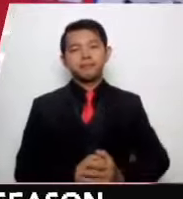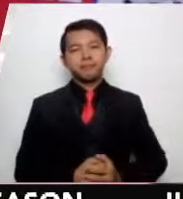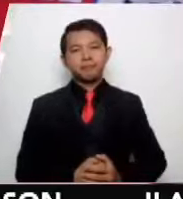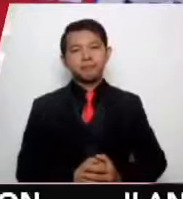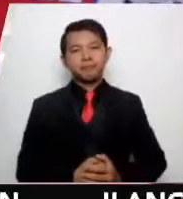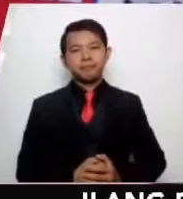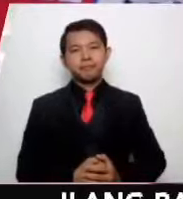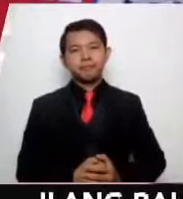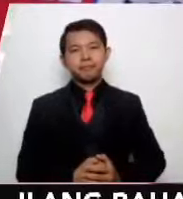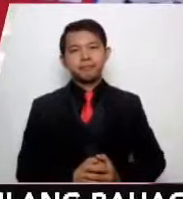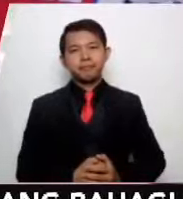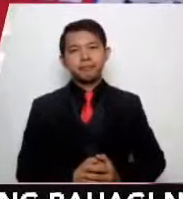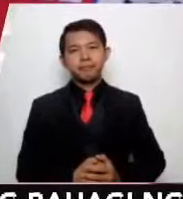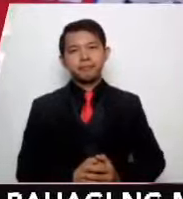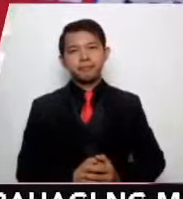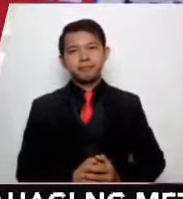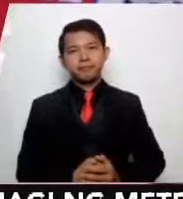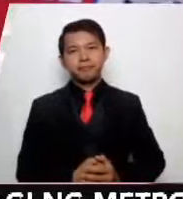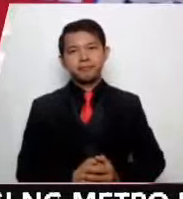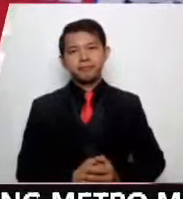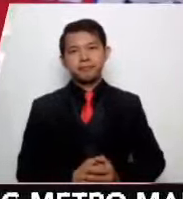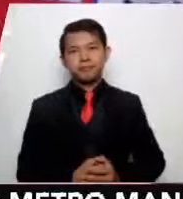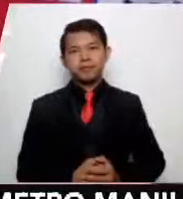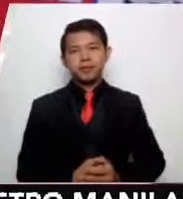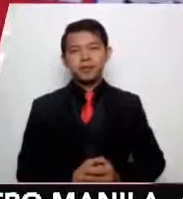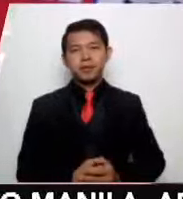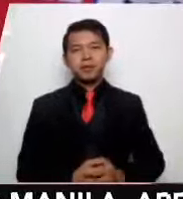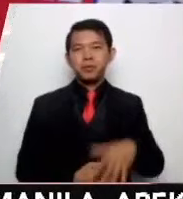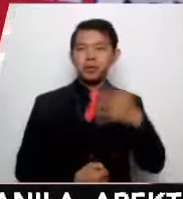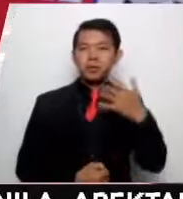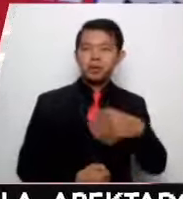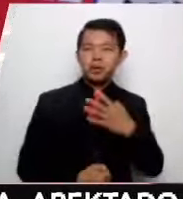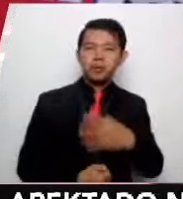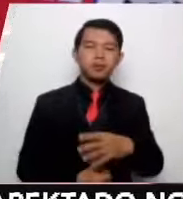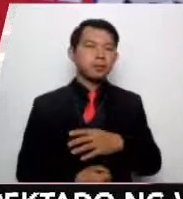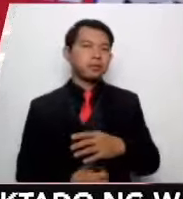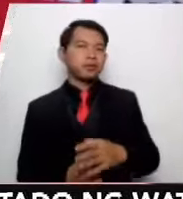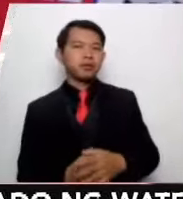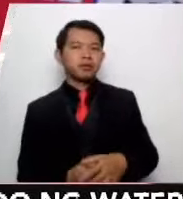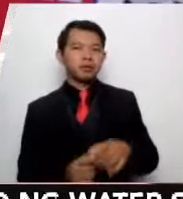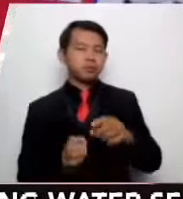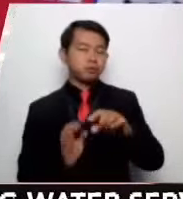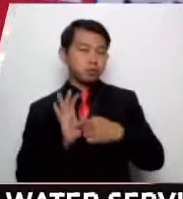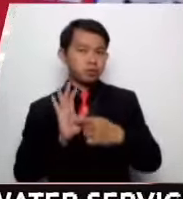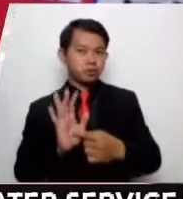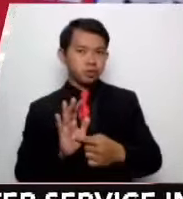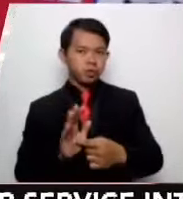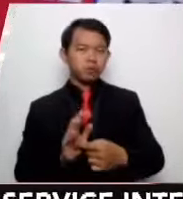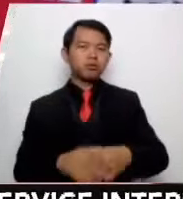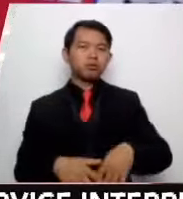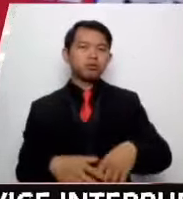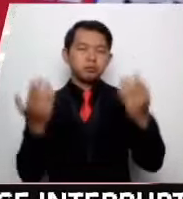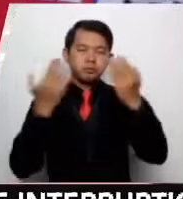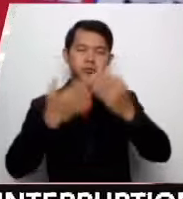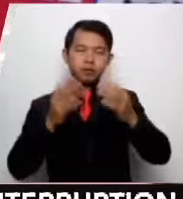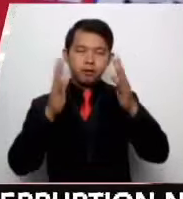Astig at Buwis-buhay stunts na nasaksihan sa Darkfest 2024 sa South